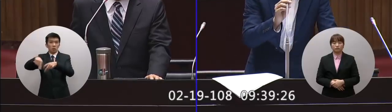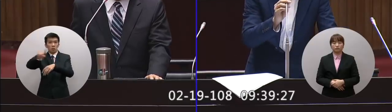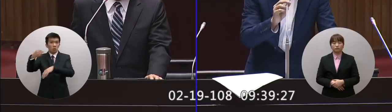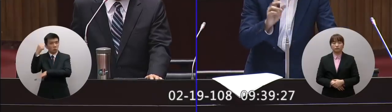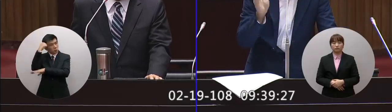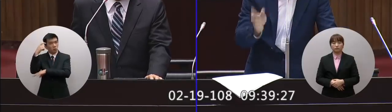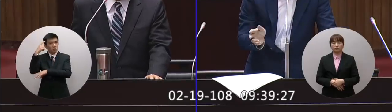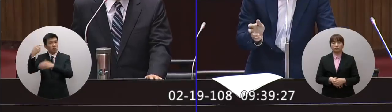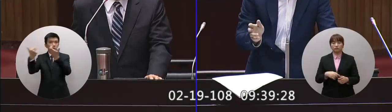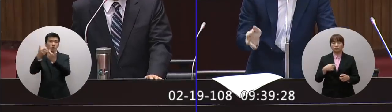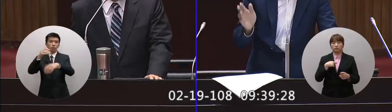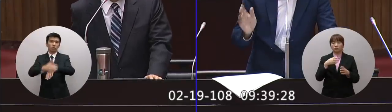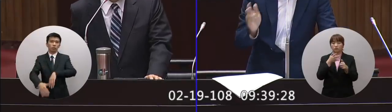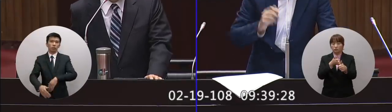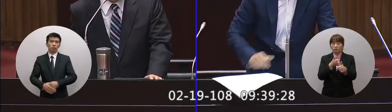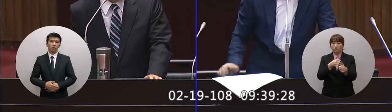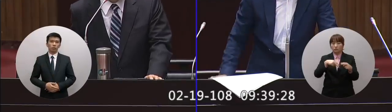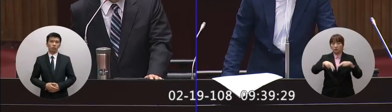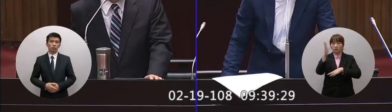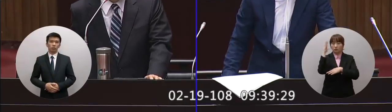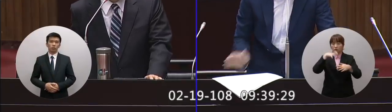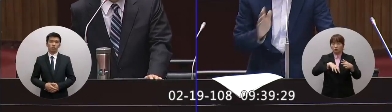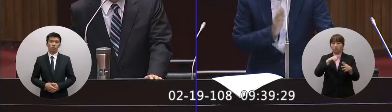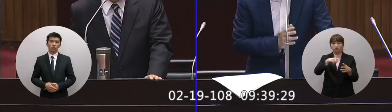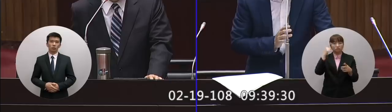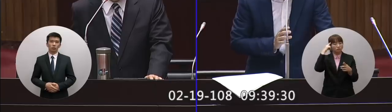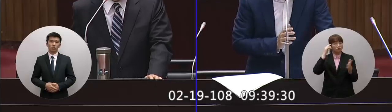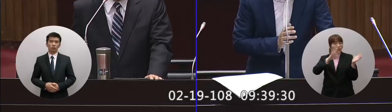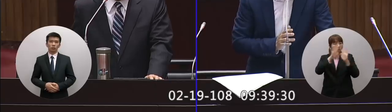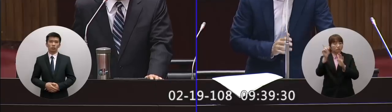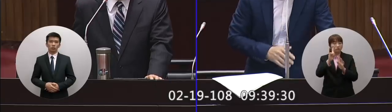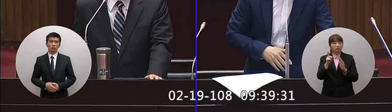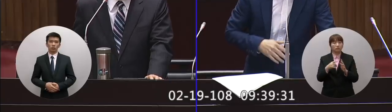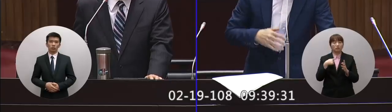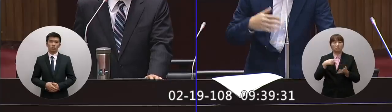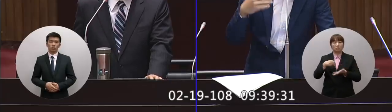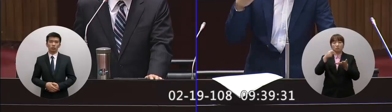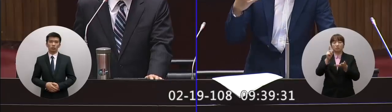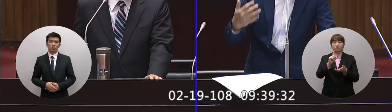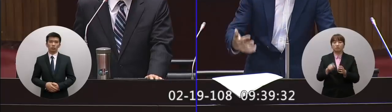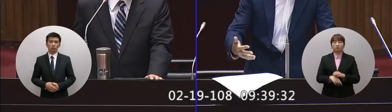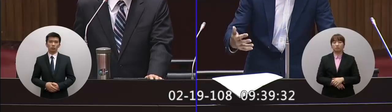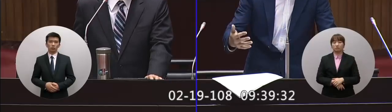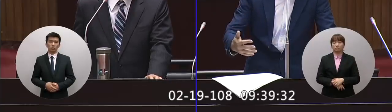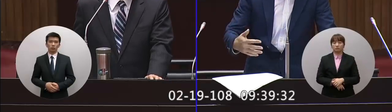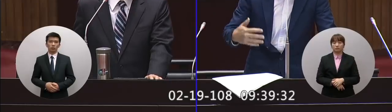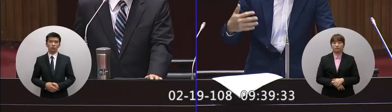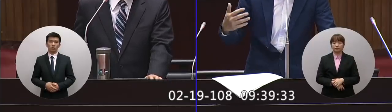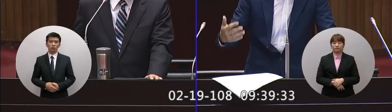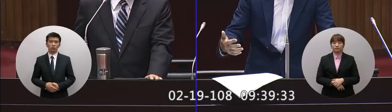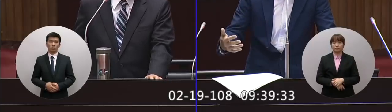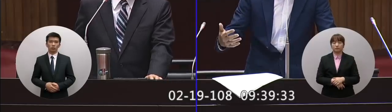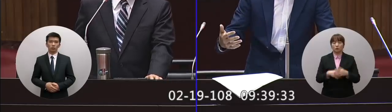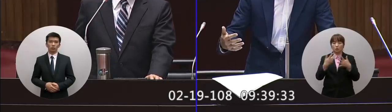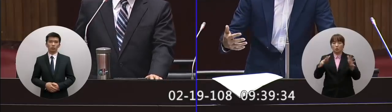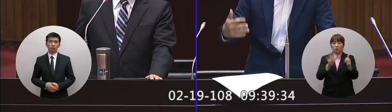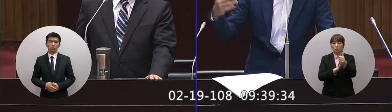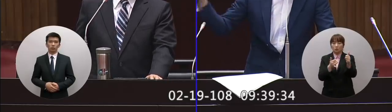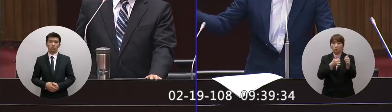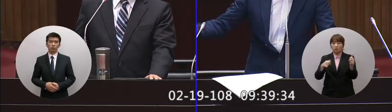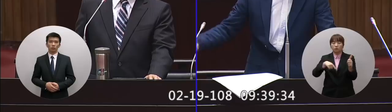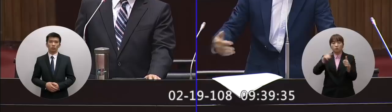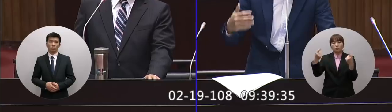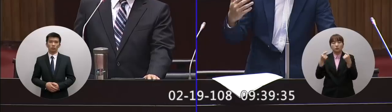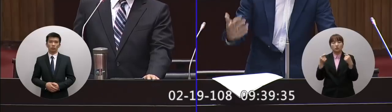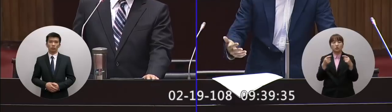的。 哦，院长，我现在问的是我们行政院的态度是什么？我为什么会这样提？就说当时也很多委员，